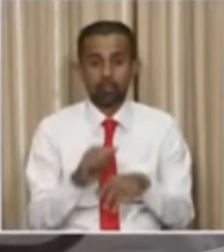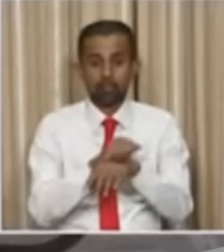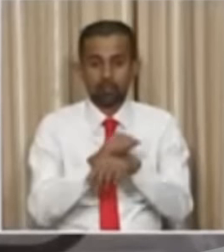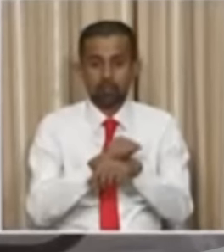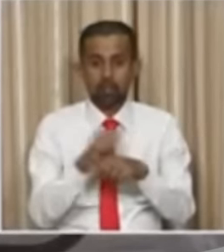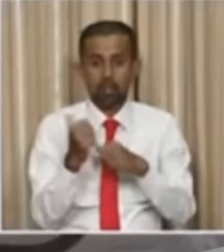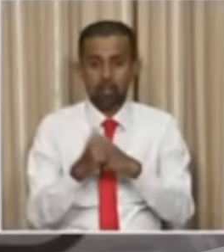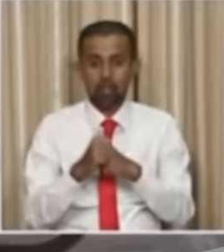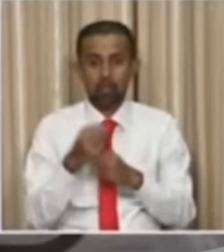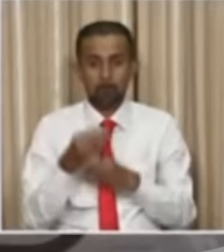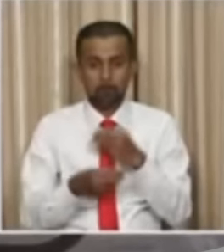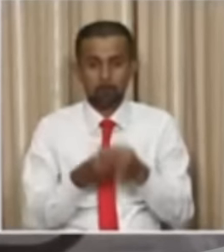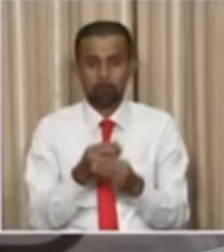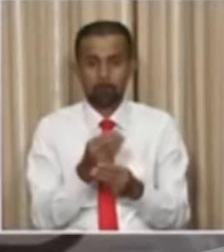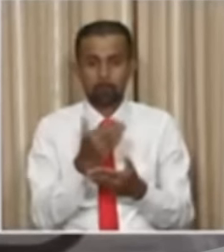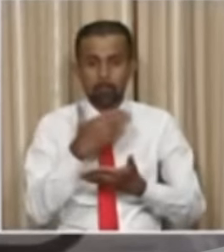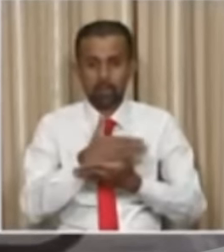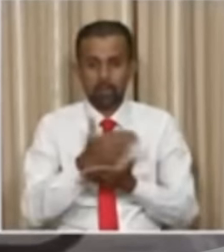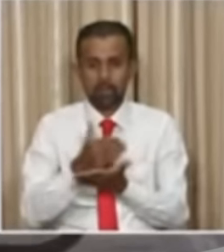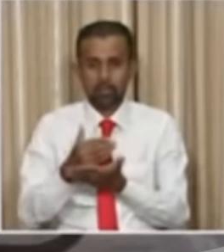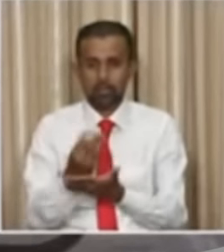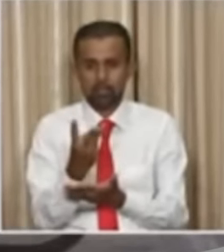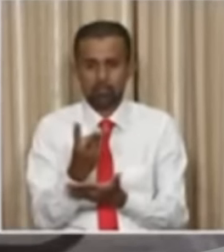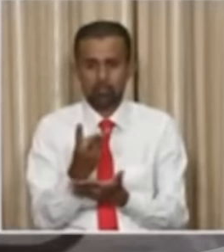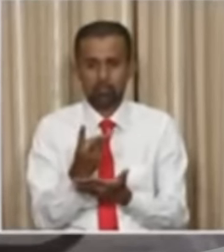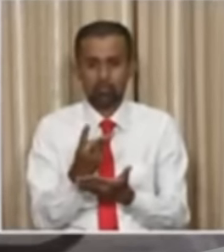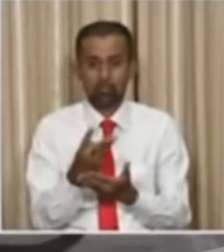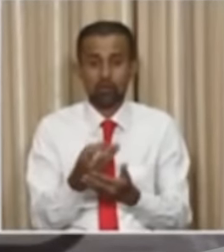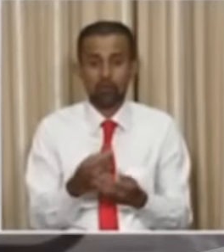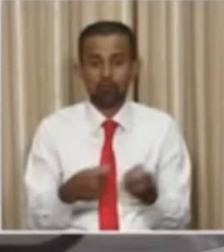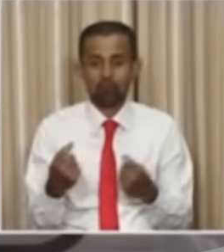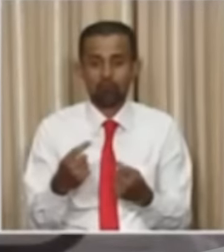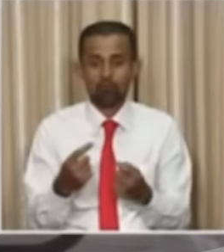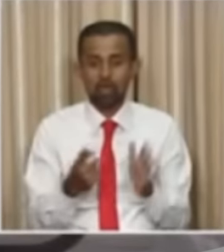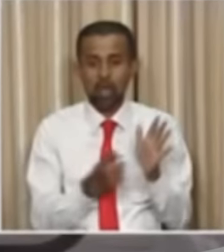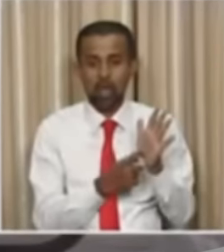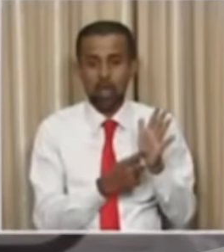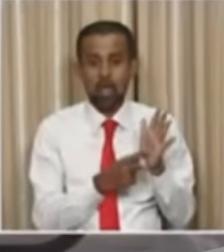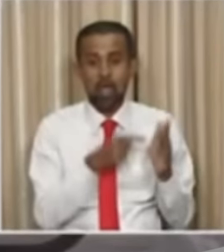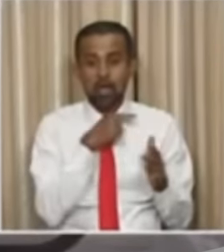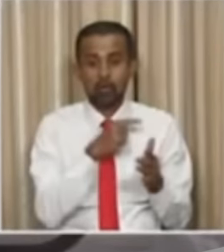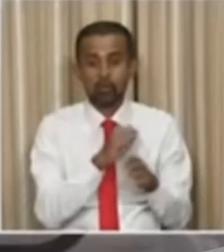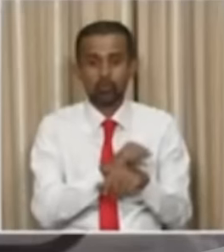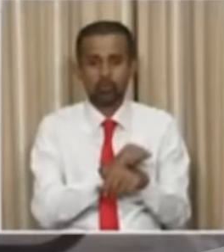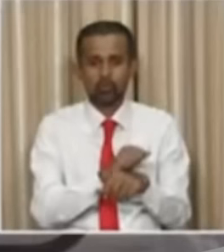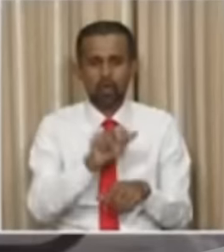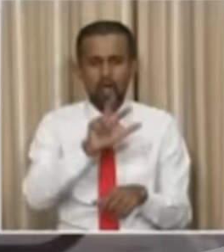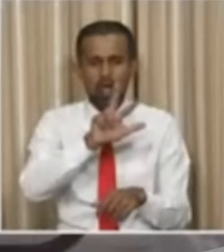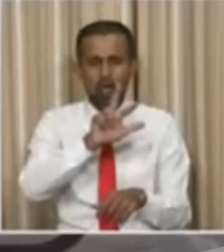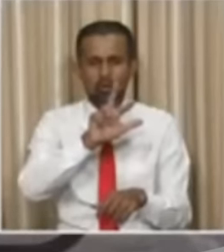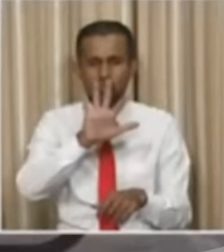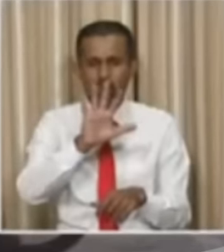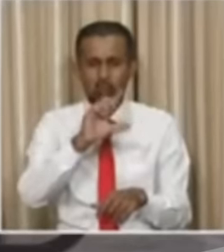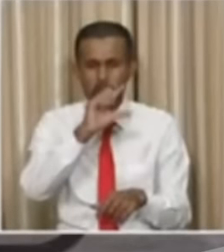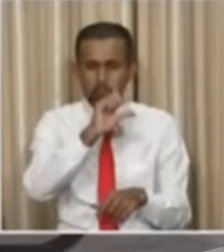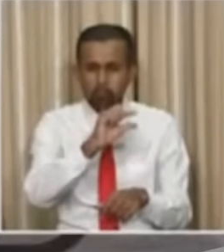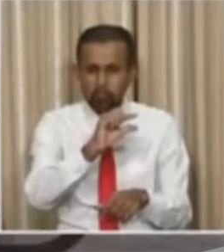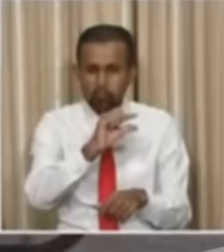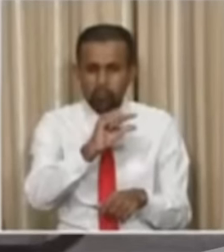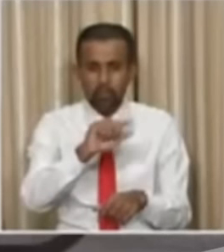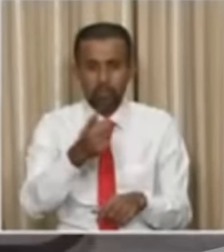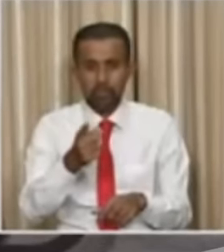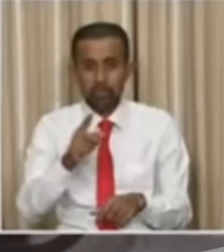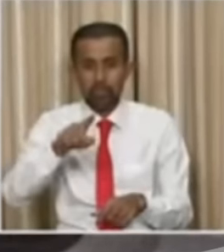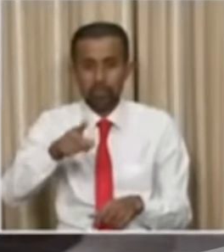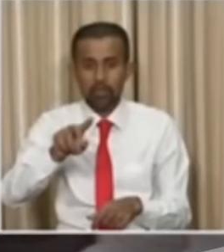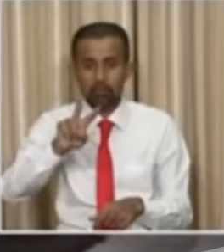නිෂ්පාදන ආයතනයෙම දෙකට තුනට කඩලා විකුණන්නේ. ලයිෆ් බෝයි කෑල්ල ගත්තොත් රුපියල් 85ට පොඩි කෑල්ල, ඊළඟ එක